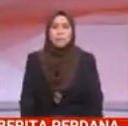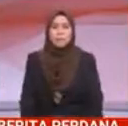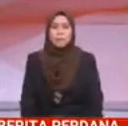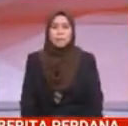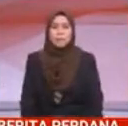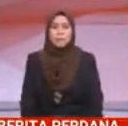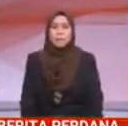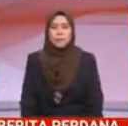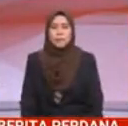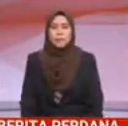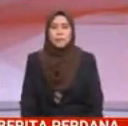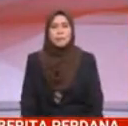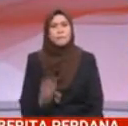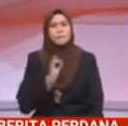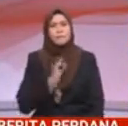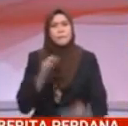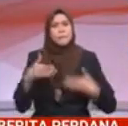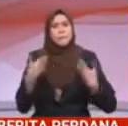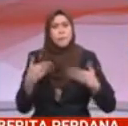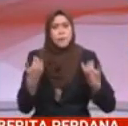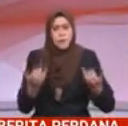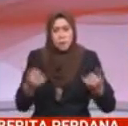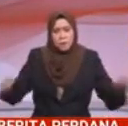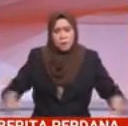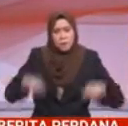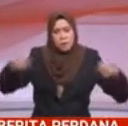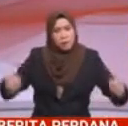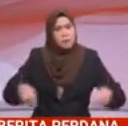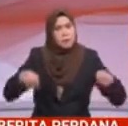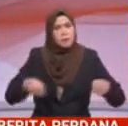Saya minat, saya lebih pada cenderung pada masak banyak.